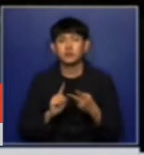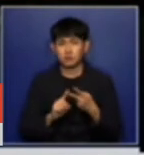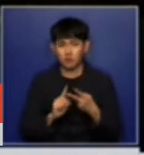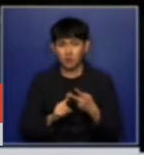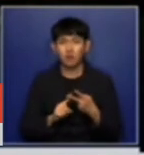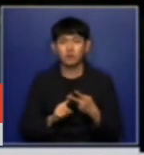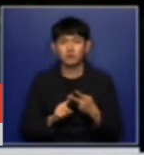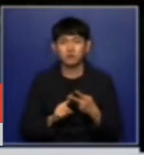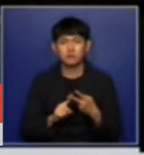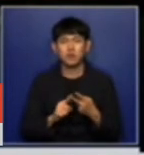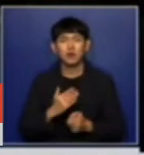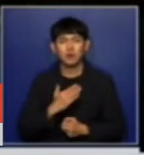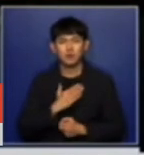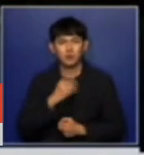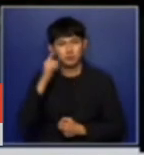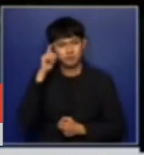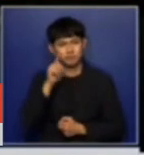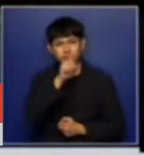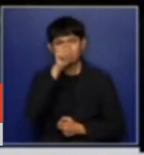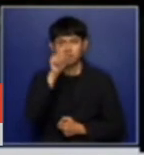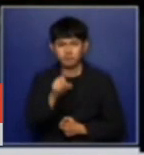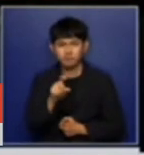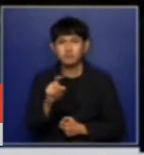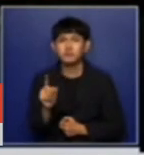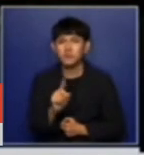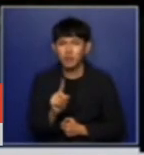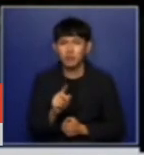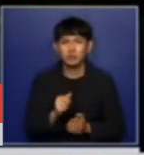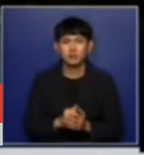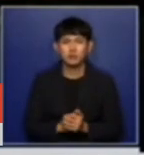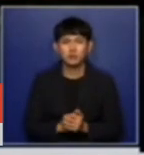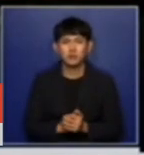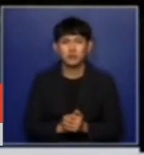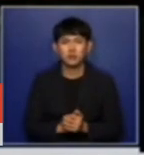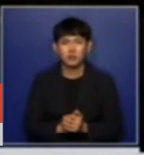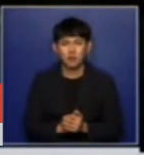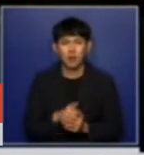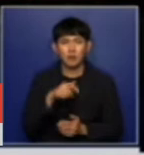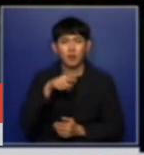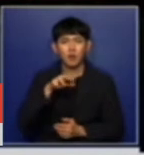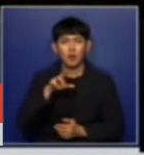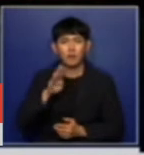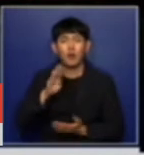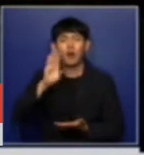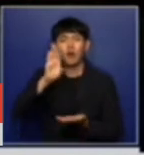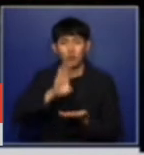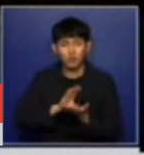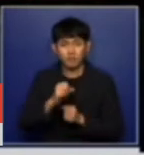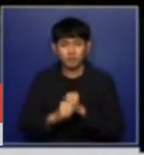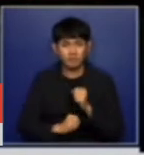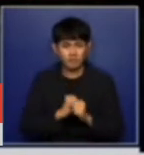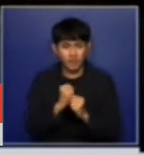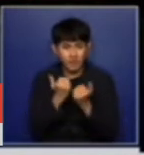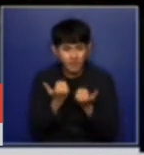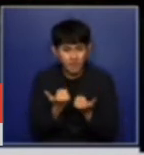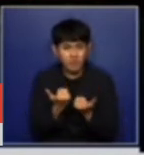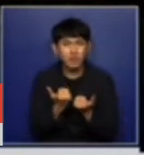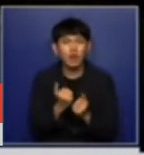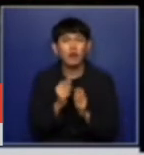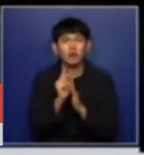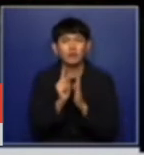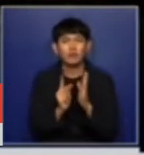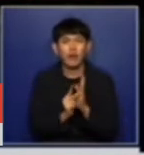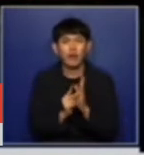เป็นเรื่องที่ผมเองตั้งข้อสังเกตว่าการร่างพระราชบัญญัติงบประมาณรายจ่ายประจำปีปีนี้เนี่ยไม่เป็นไปตามบทบัญญัติมา